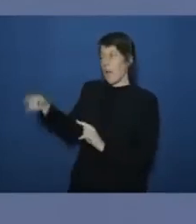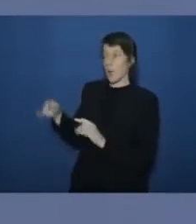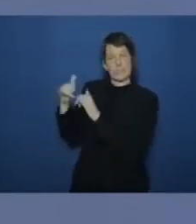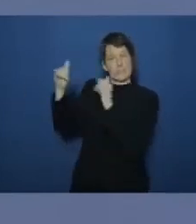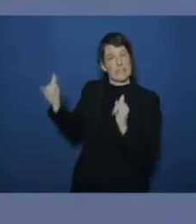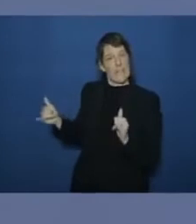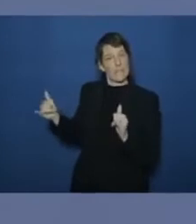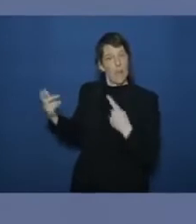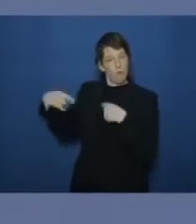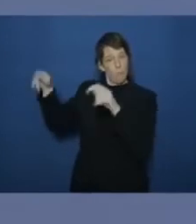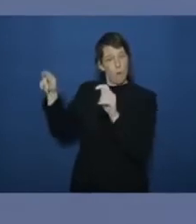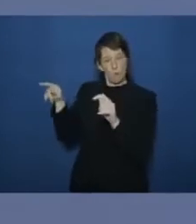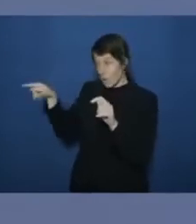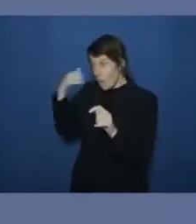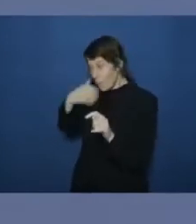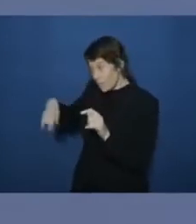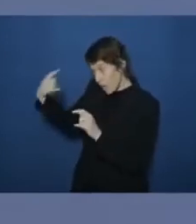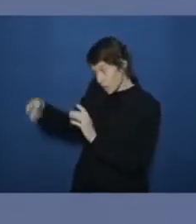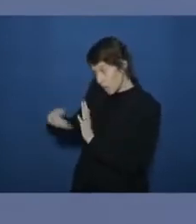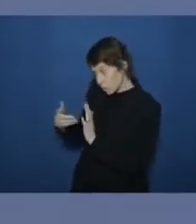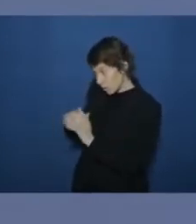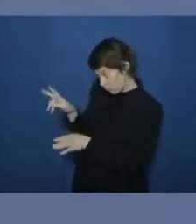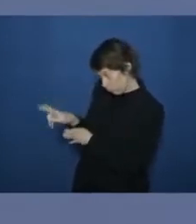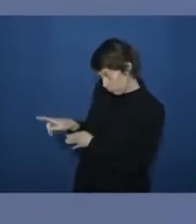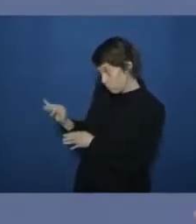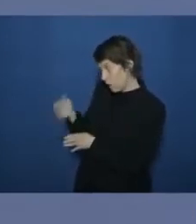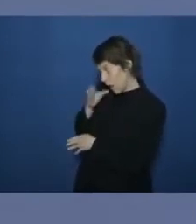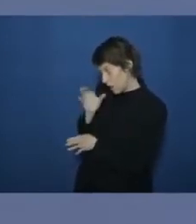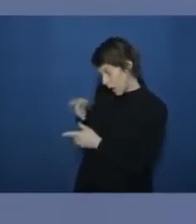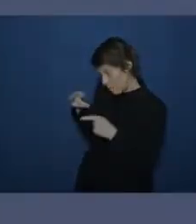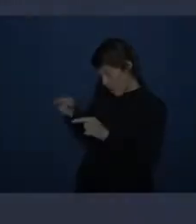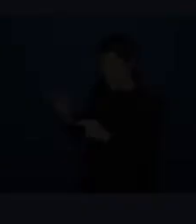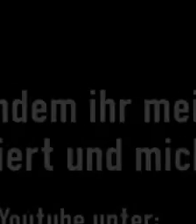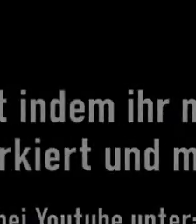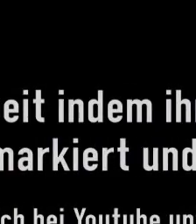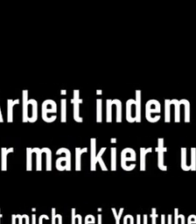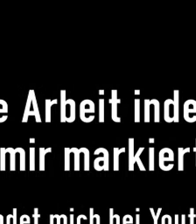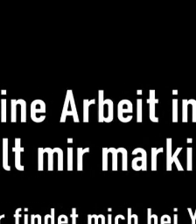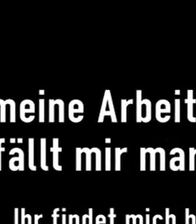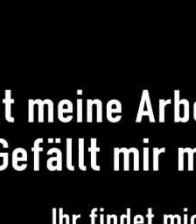aufgebaut, macht den Selbsttest unter Aufsicht, kriegt dabei ein Getränk, geht dann rein.